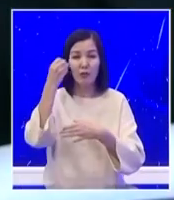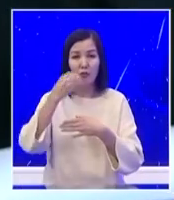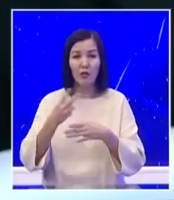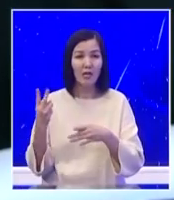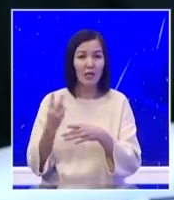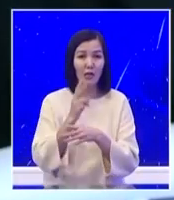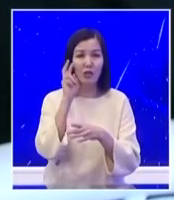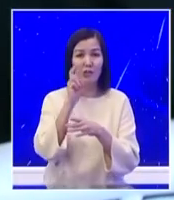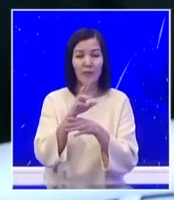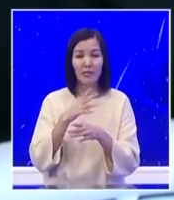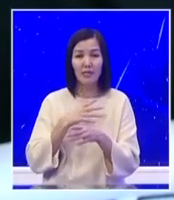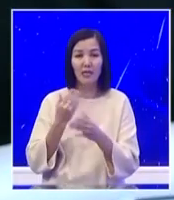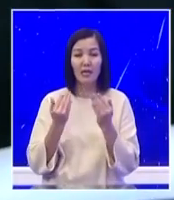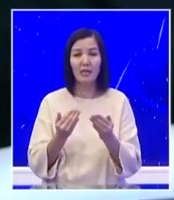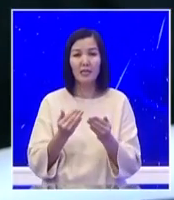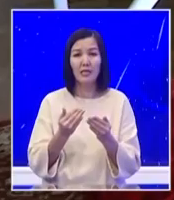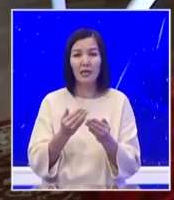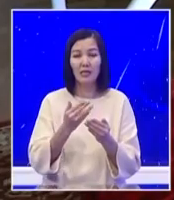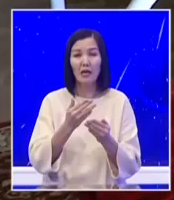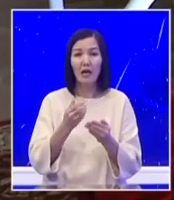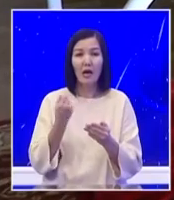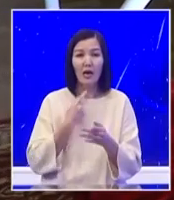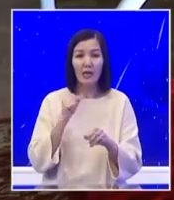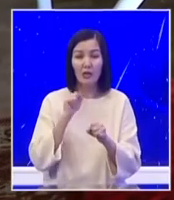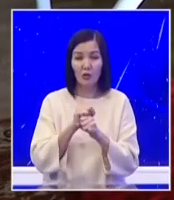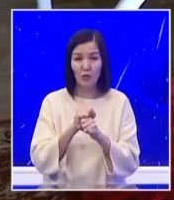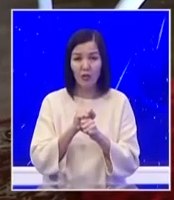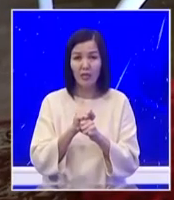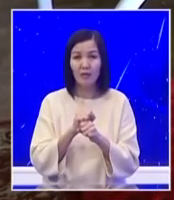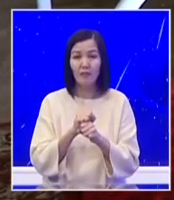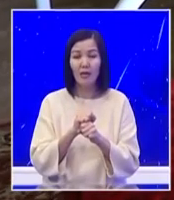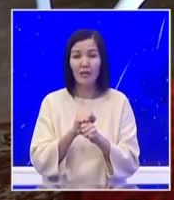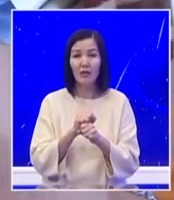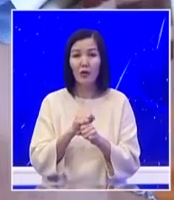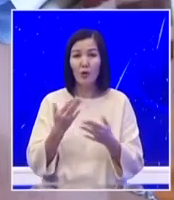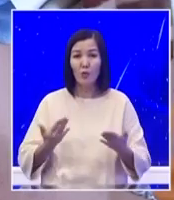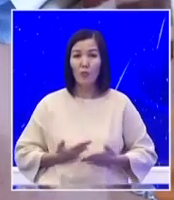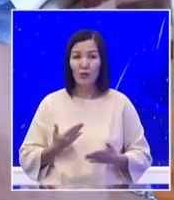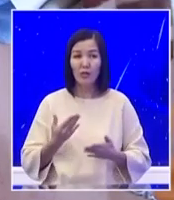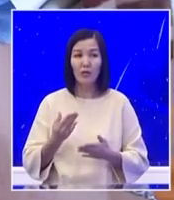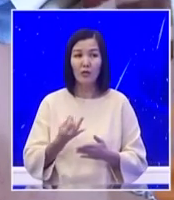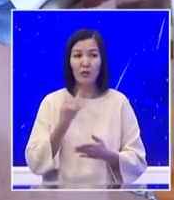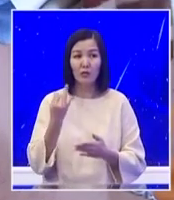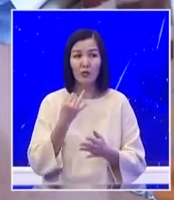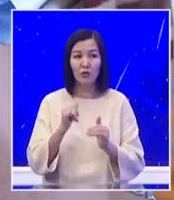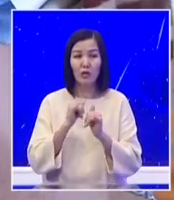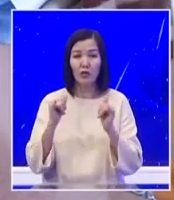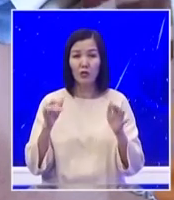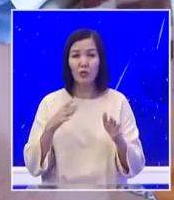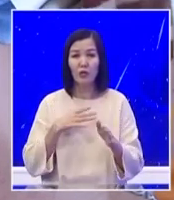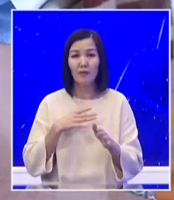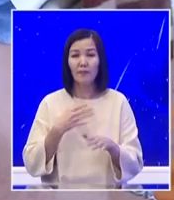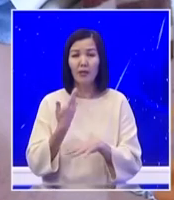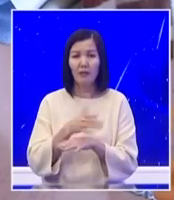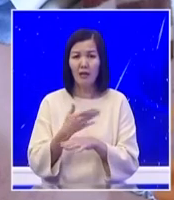екінші рет жүгініп отыр. Қазір жаман әрекетінен тыйылып, өмірге деген қызығушылығын арттыруда. Далада жүрген кездерінде болды, оны рас